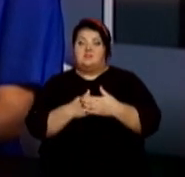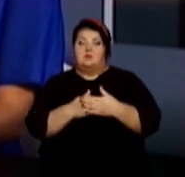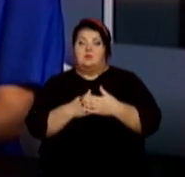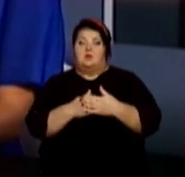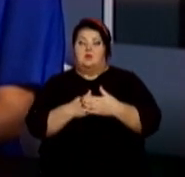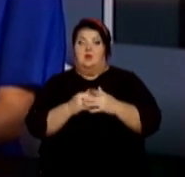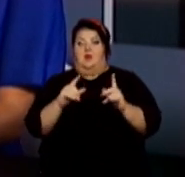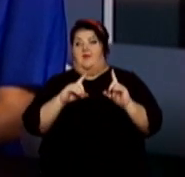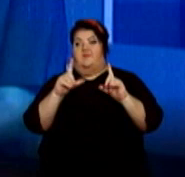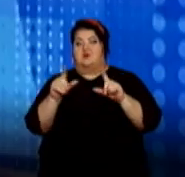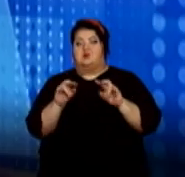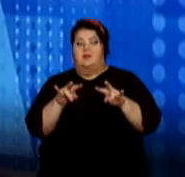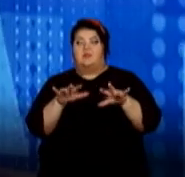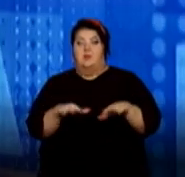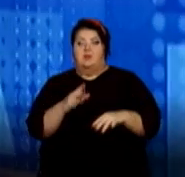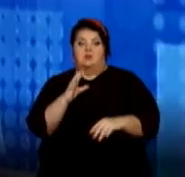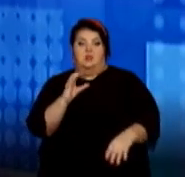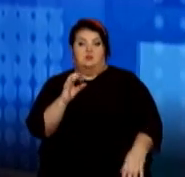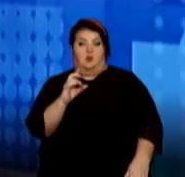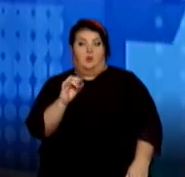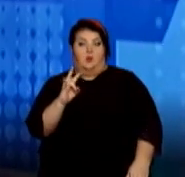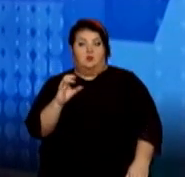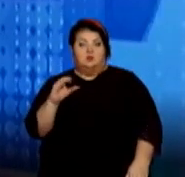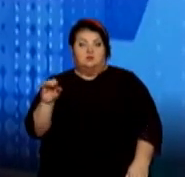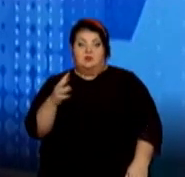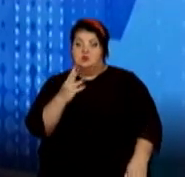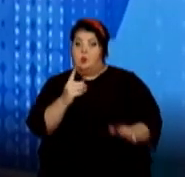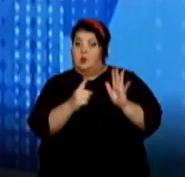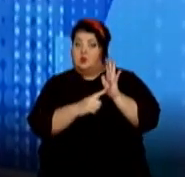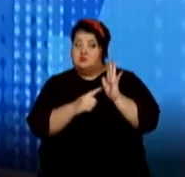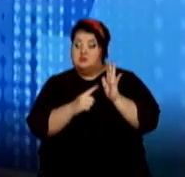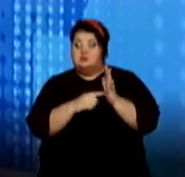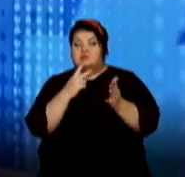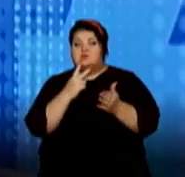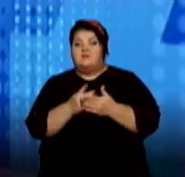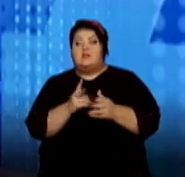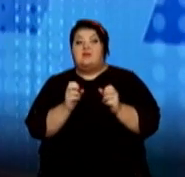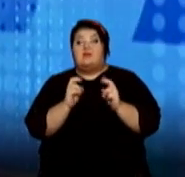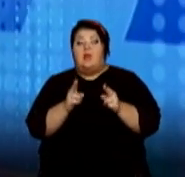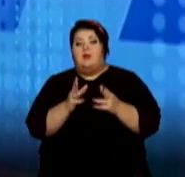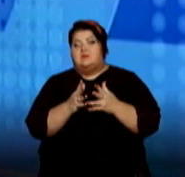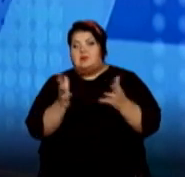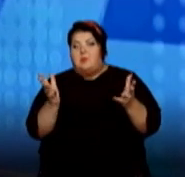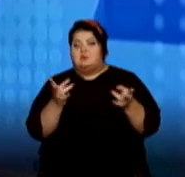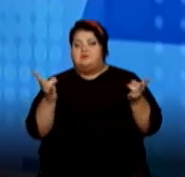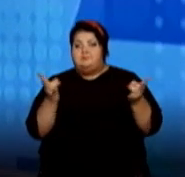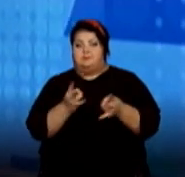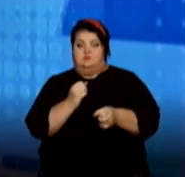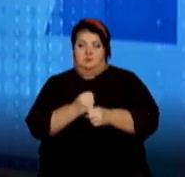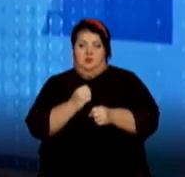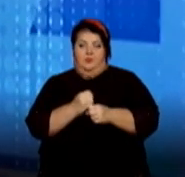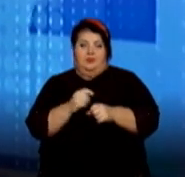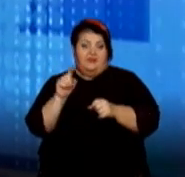Саме виїжджали на місце Соборності 46 безпосередньо і дивилися, яким чином все ж таки найбільш доцільно буде зробити